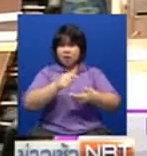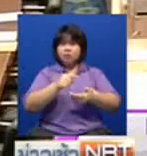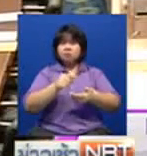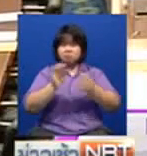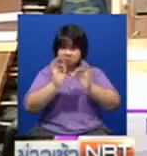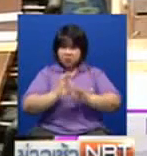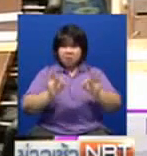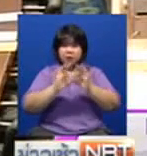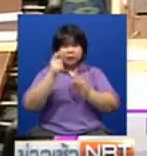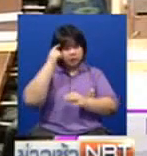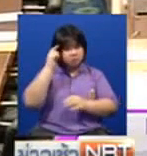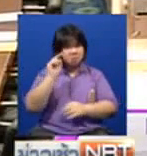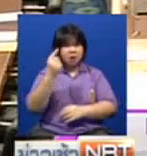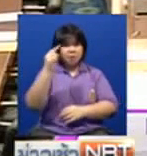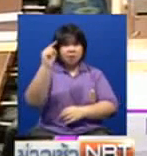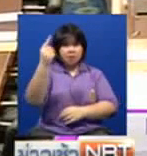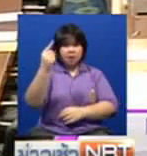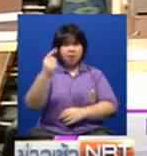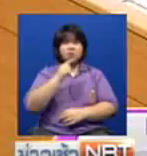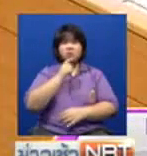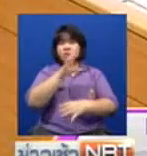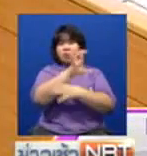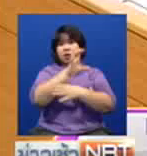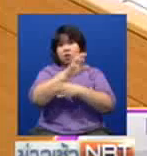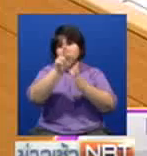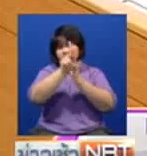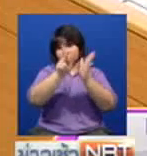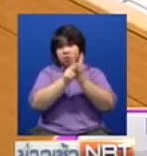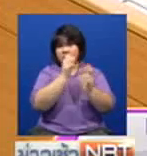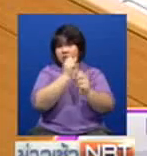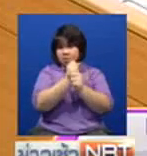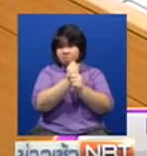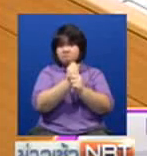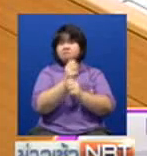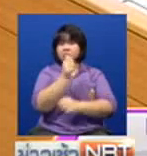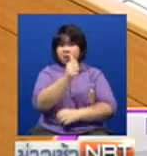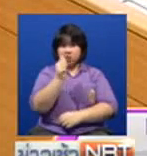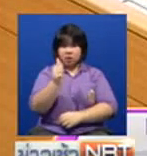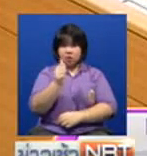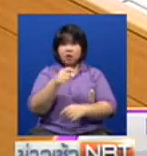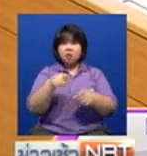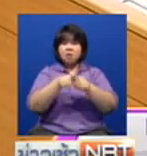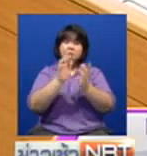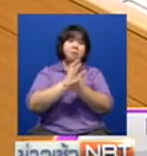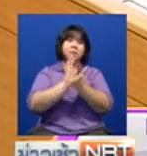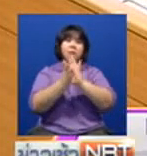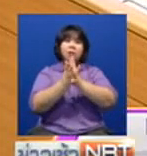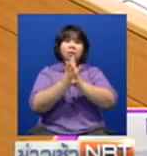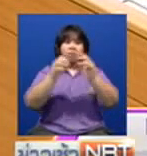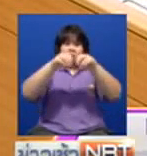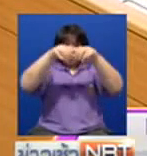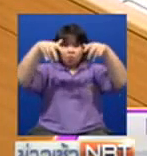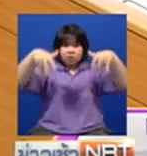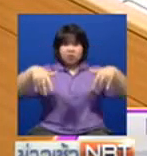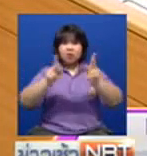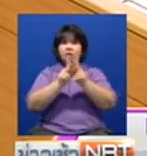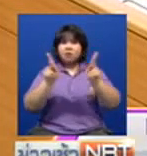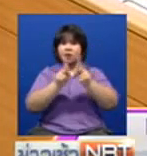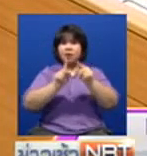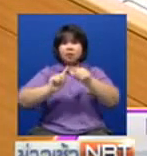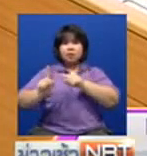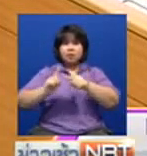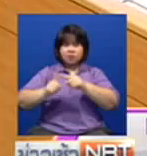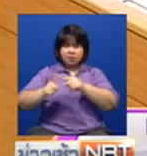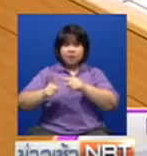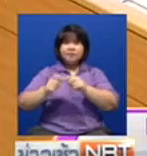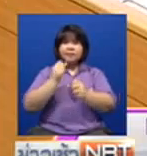มีความทันสมัยมากย่งขึนมัครัใช้กดหมายอย่มีปราศิซตภาพรมทั้งปรั joining K โน้ากรการแะงขันfeedางการค้า